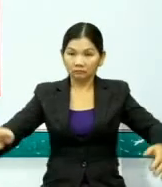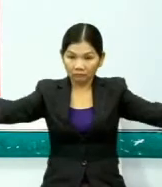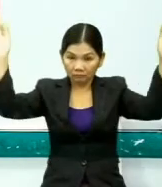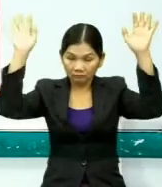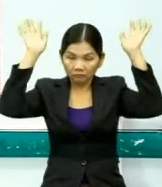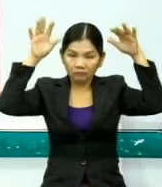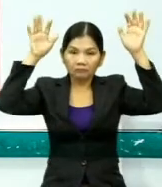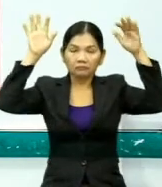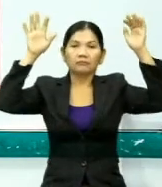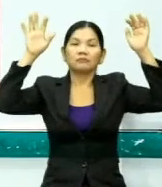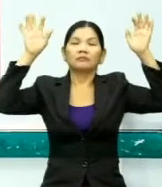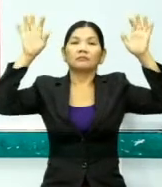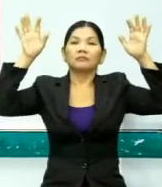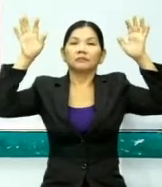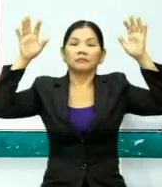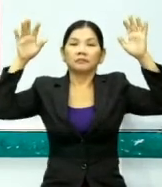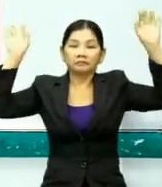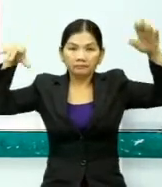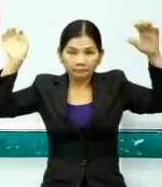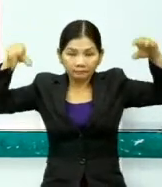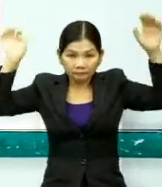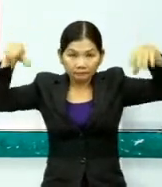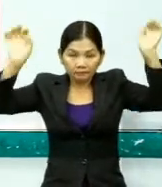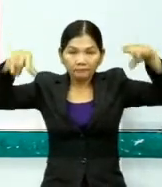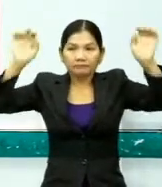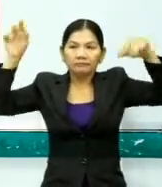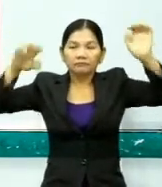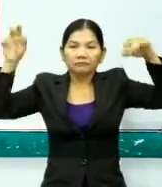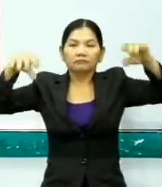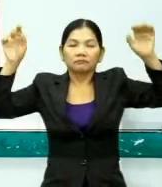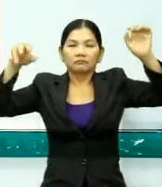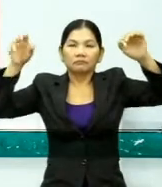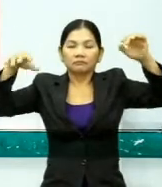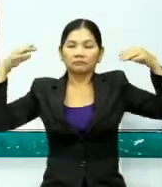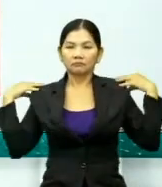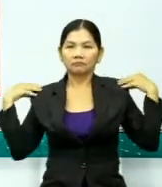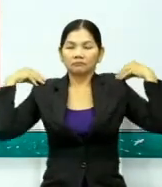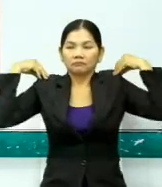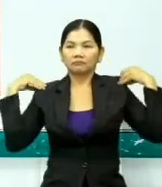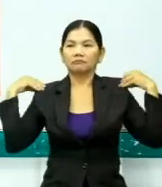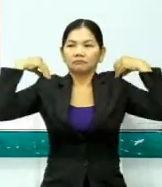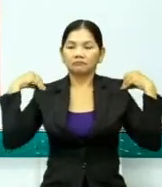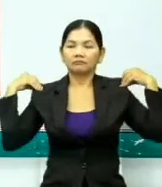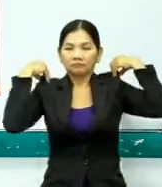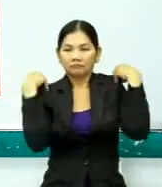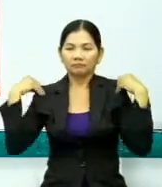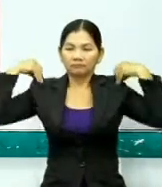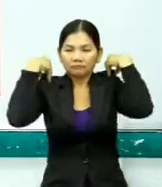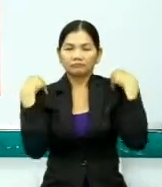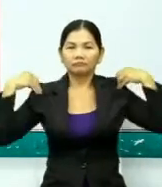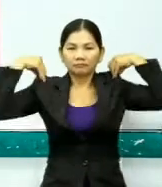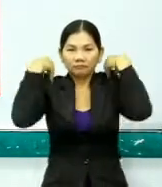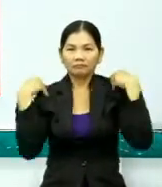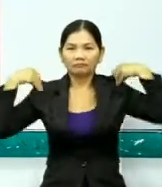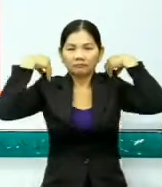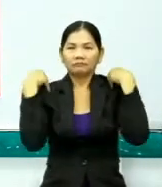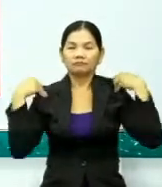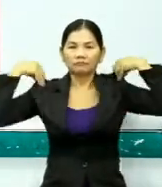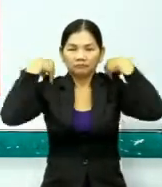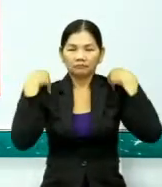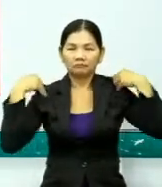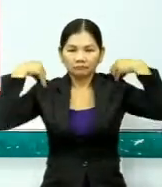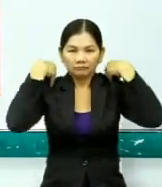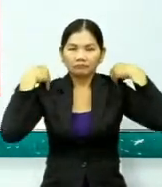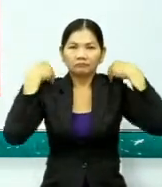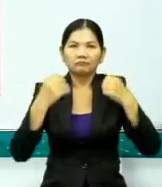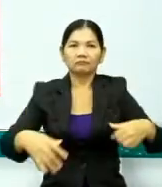lơ, rơ lò, chà, đắt đáy lơ xmá, cơ vĩ, chà, đóng